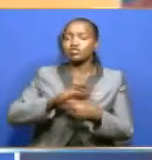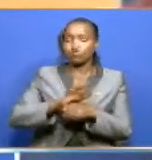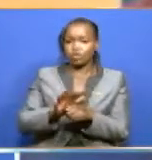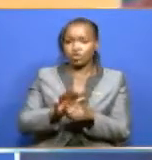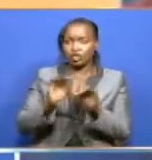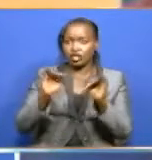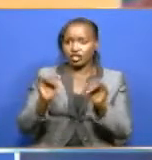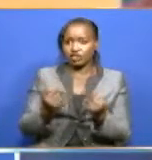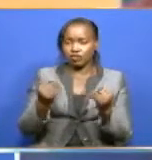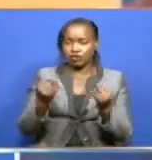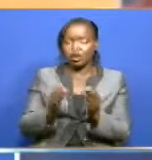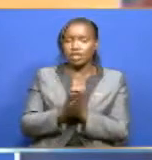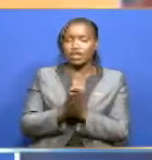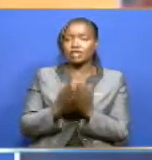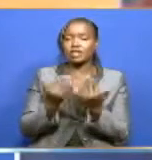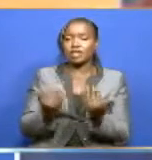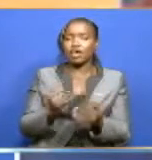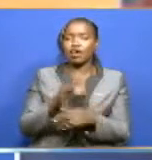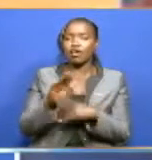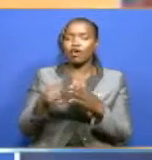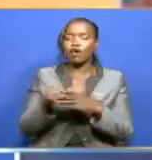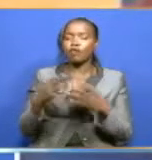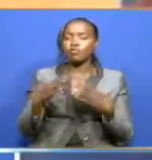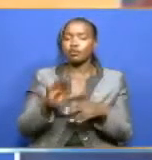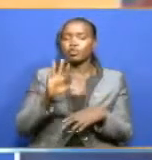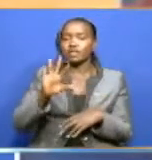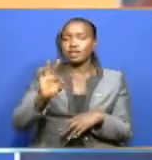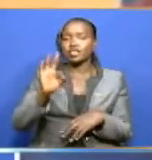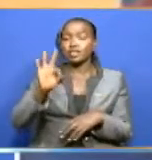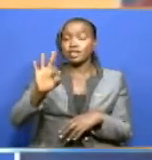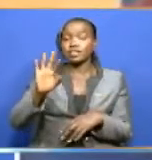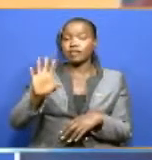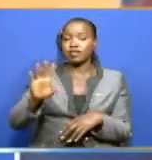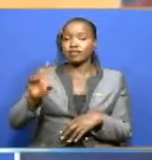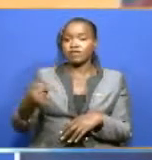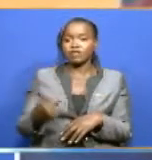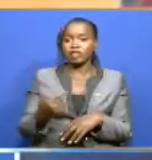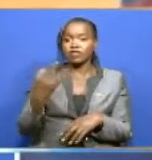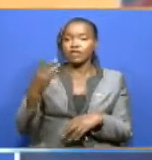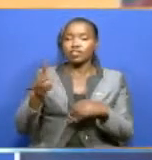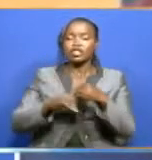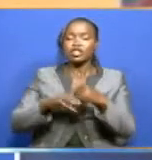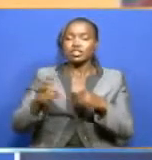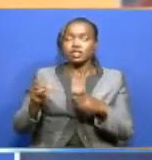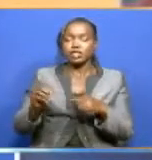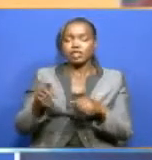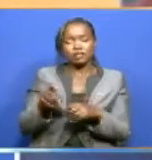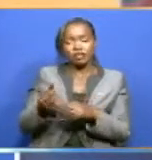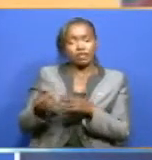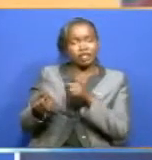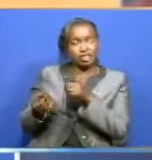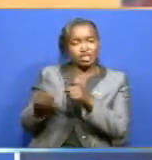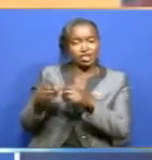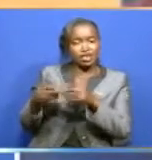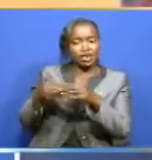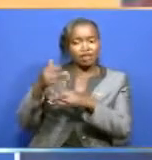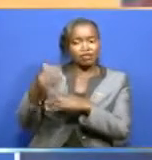corona na kufikisha hadi 35,460 idadi ya maambukizi ya virusi hivyo baada ya sampuli